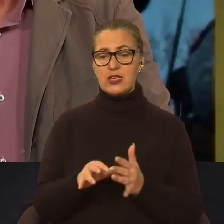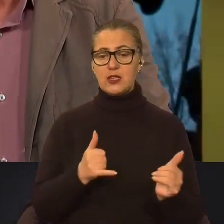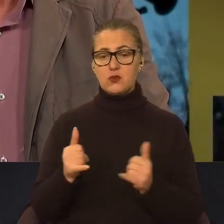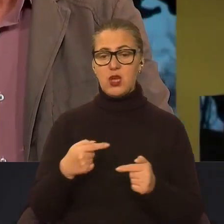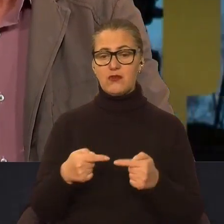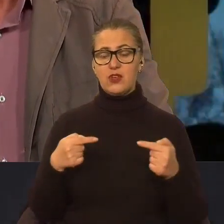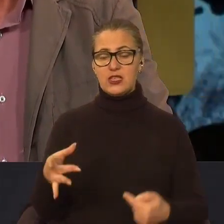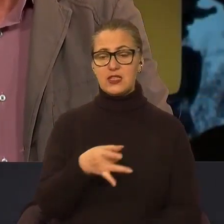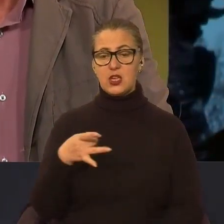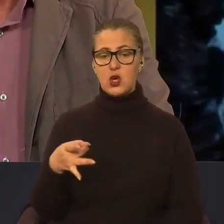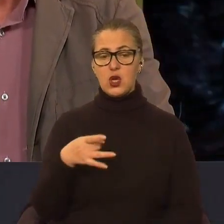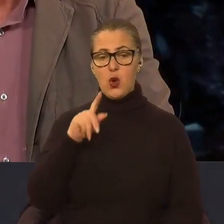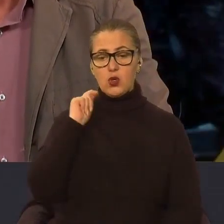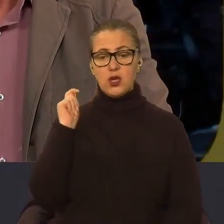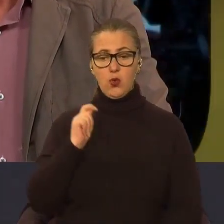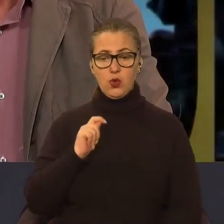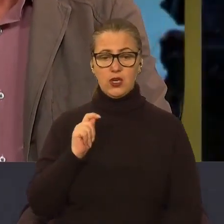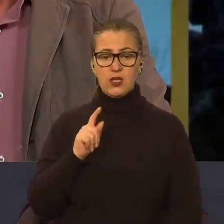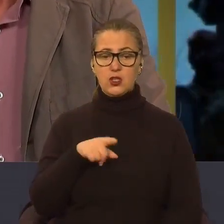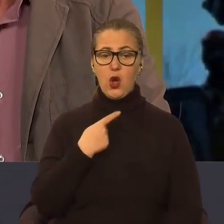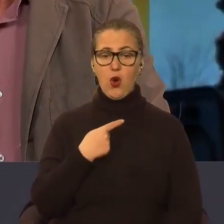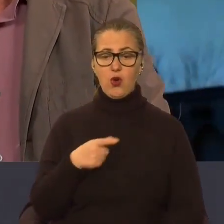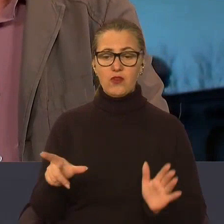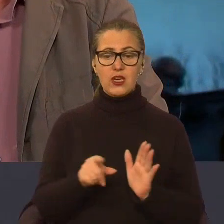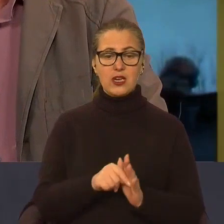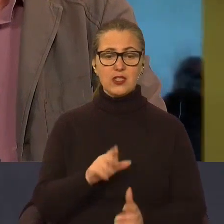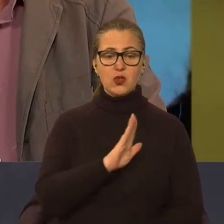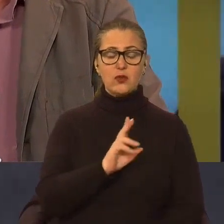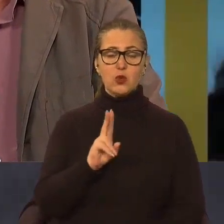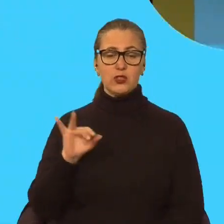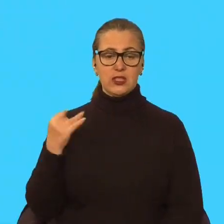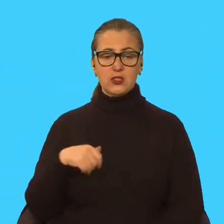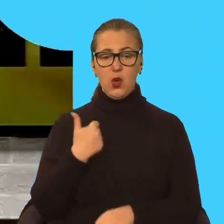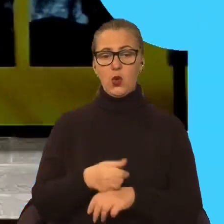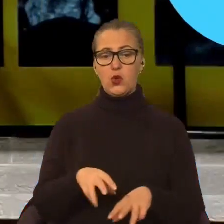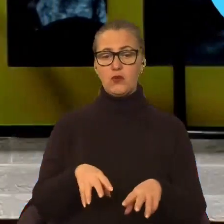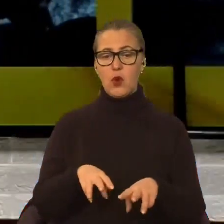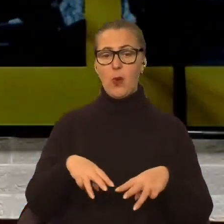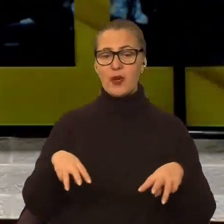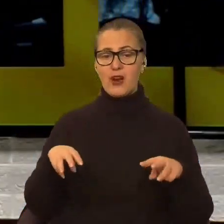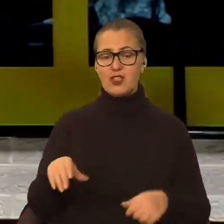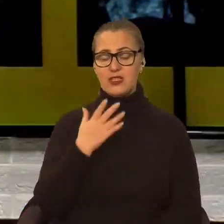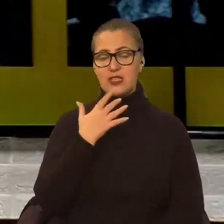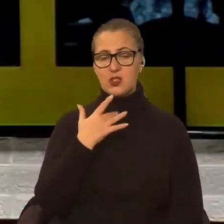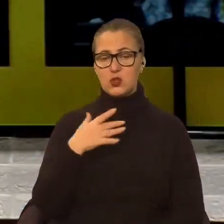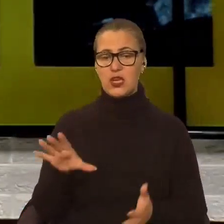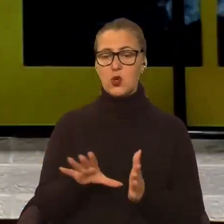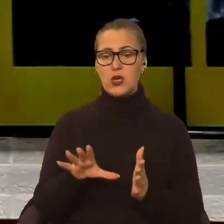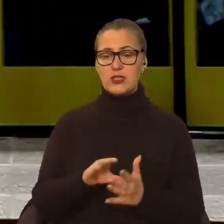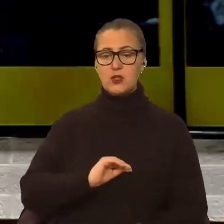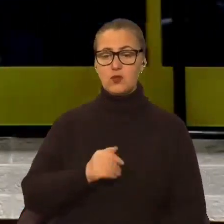в різних регіонах України Ми говорили з Володимиром кудрицьким головою правління національної енергетичної компанії